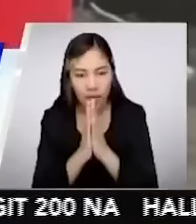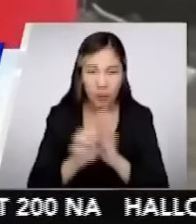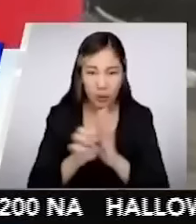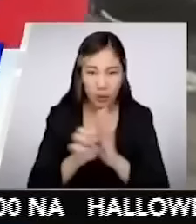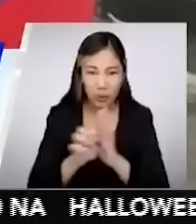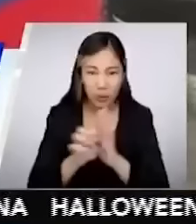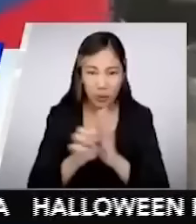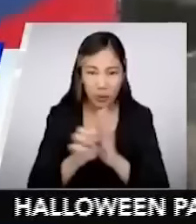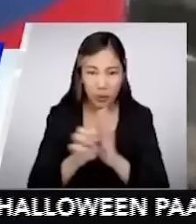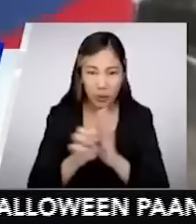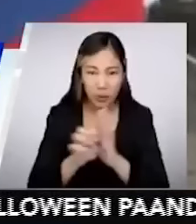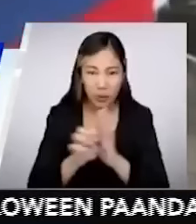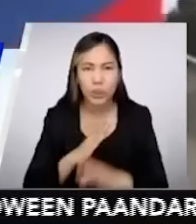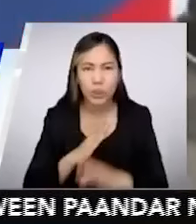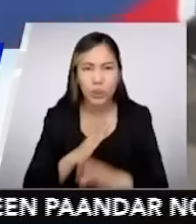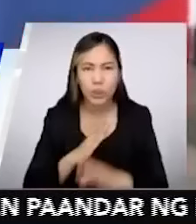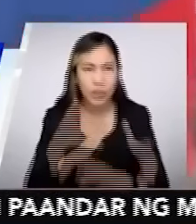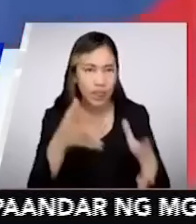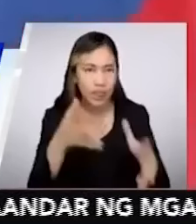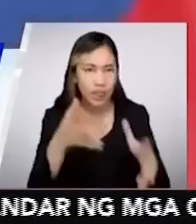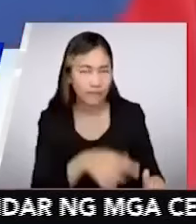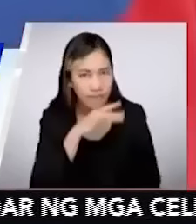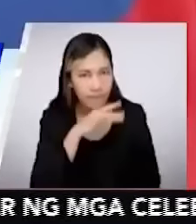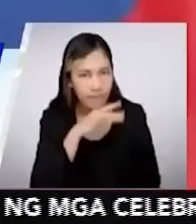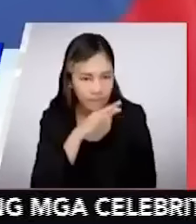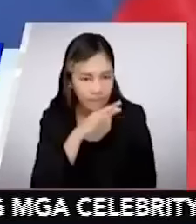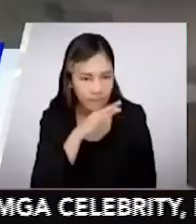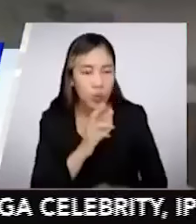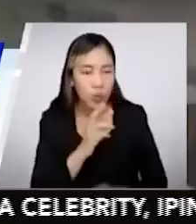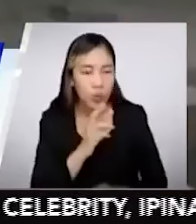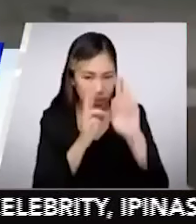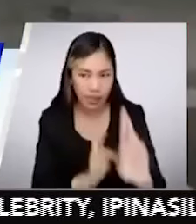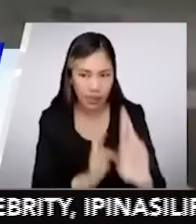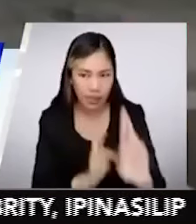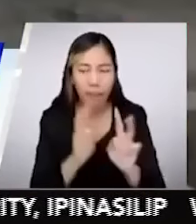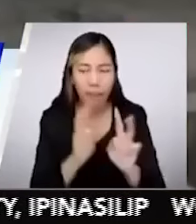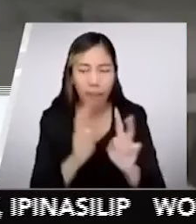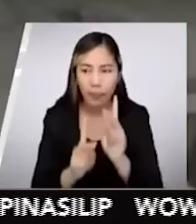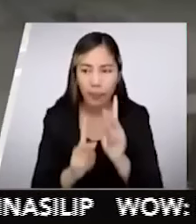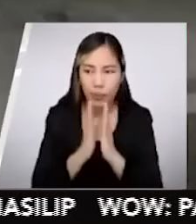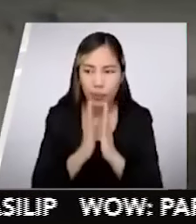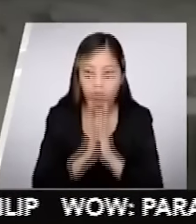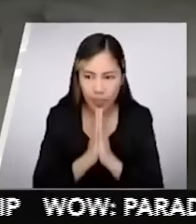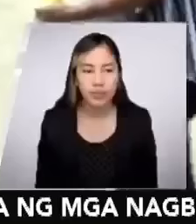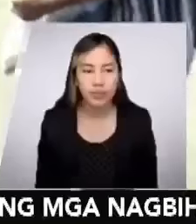puntod at igalang yung mga taong nagdarasal bilang pagunita sa undas.